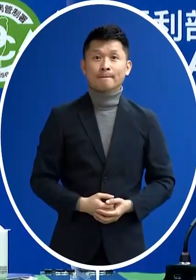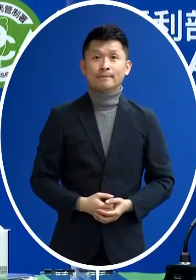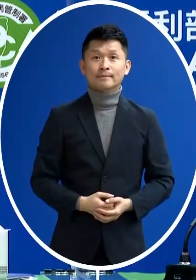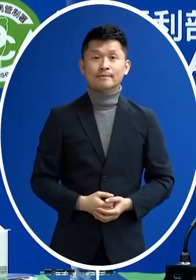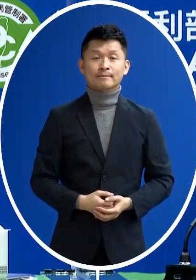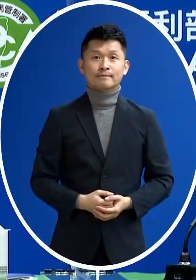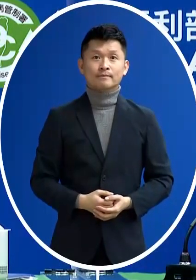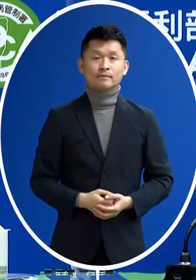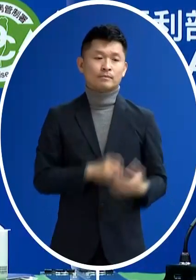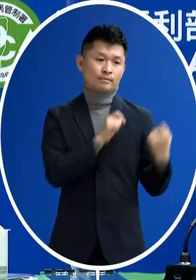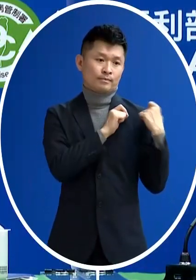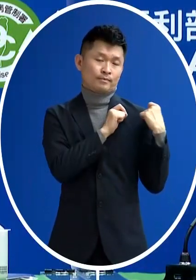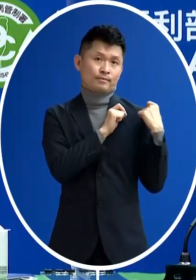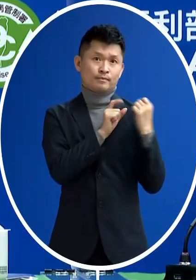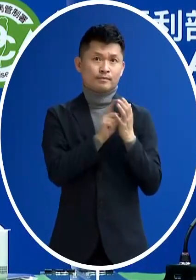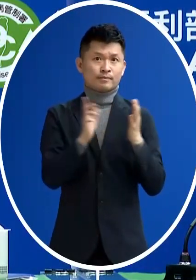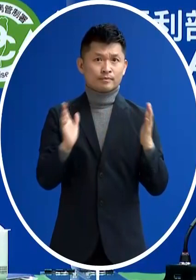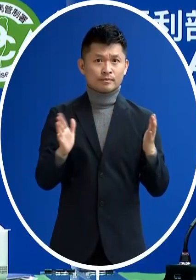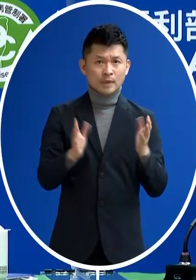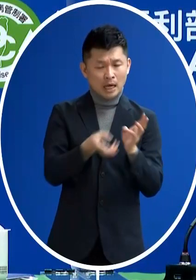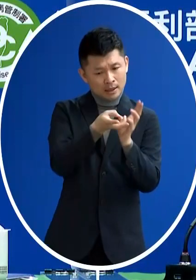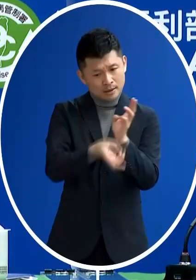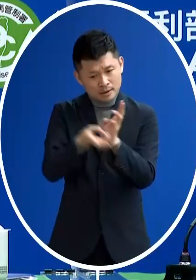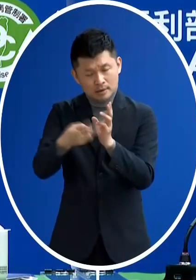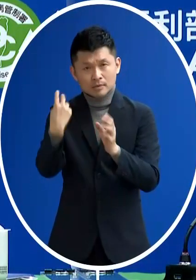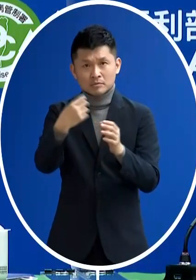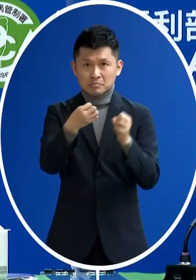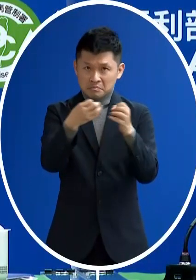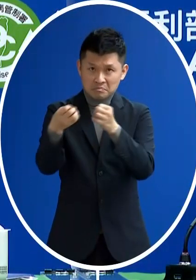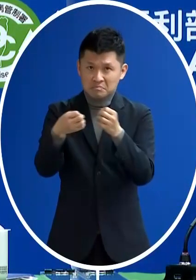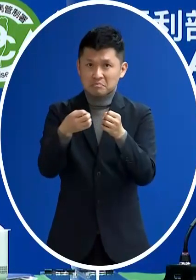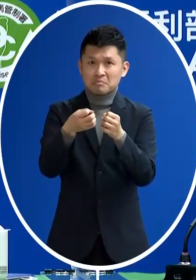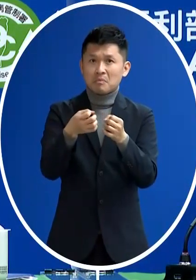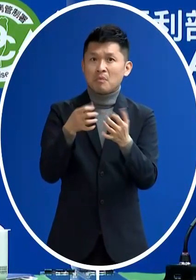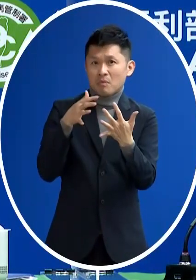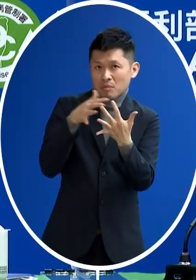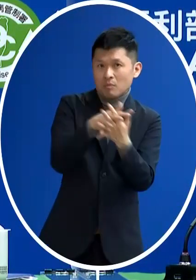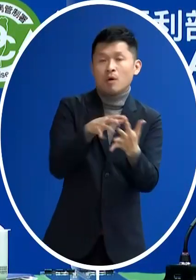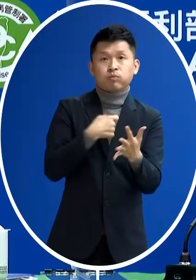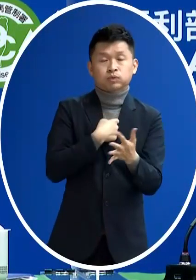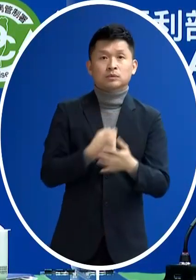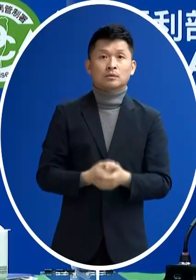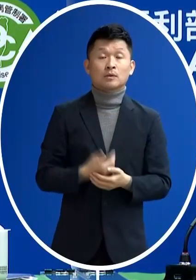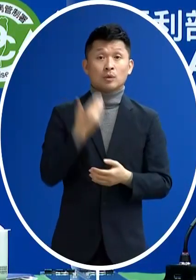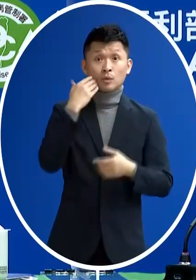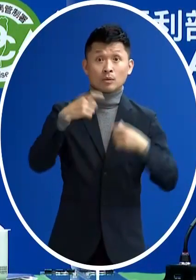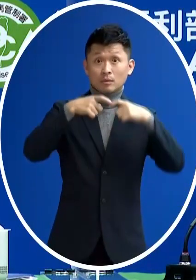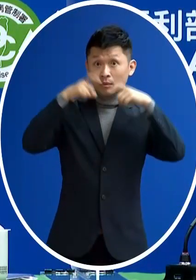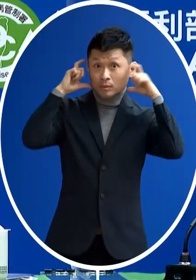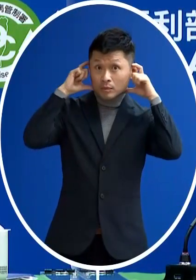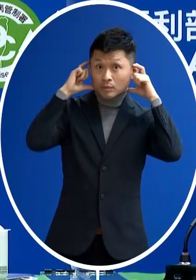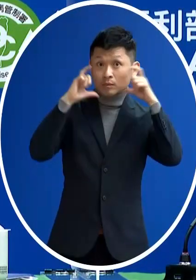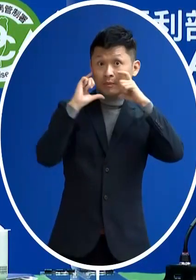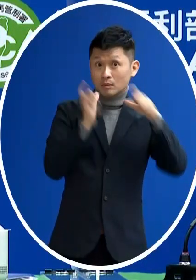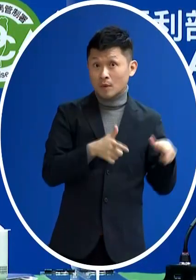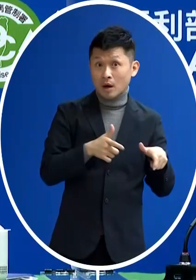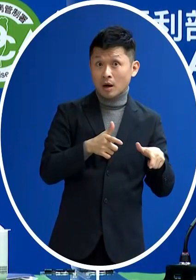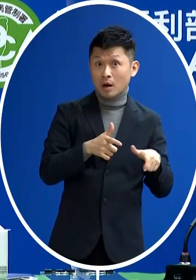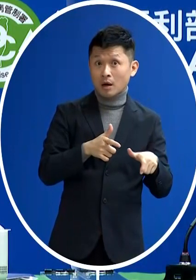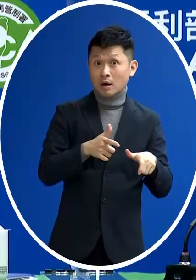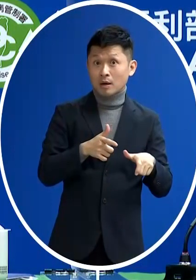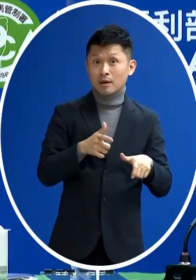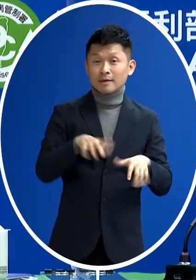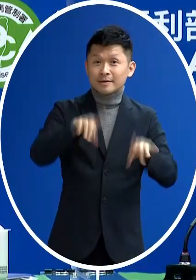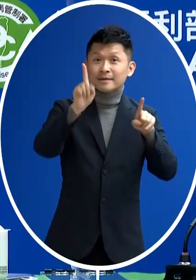如果大家来看这段时间，当然有很多的细节需要讨论了哈。那不过，如果戴口罩，其实我最想开的是运动了